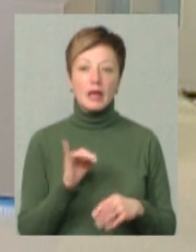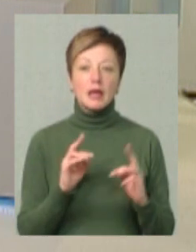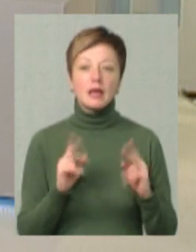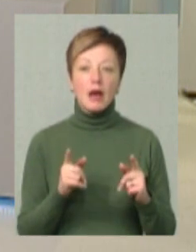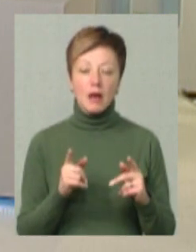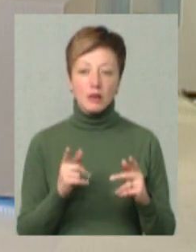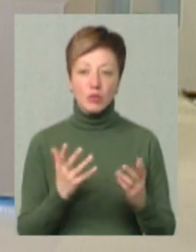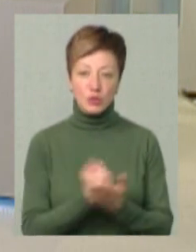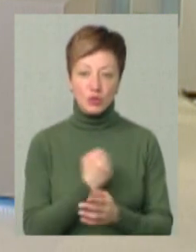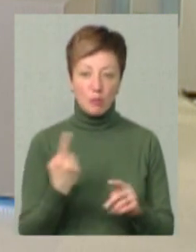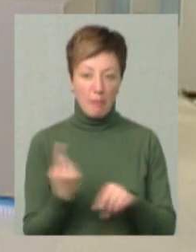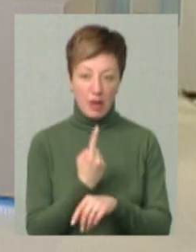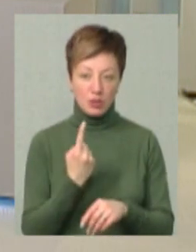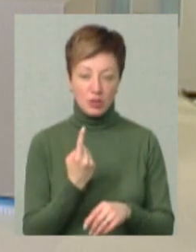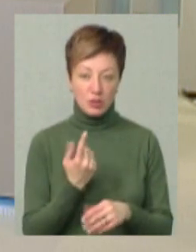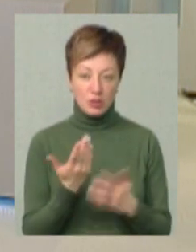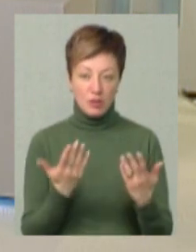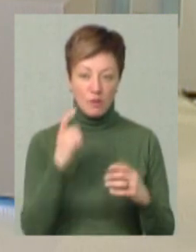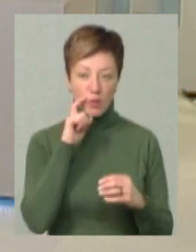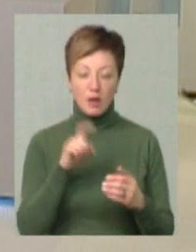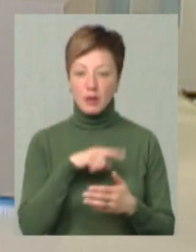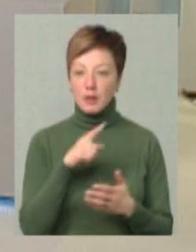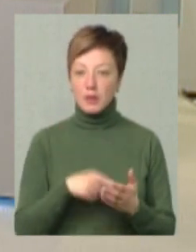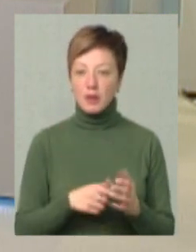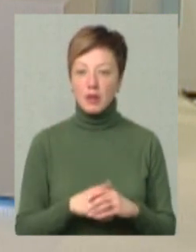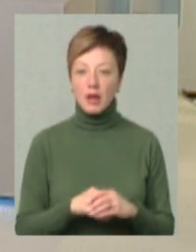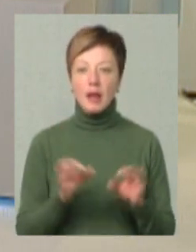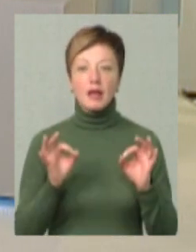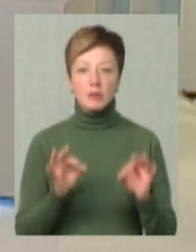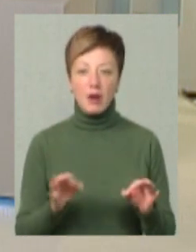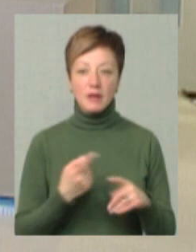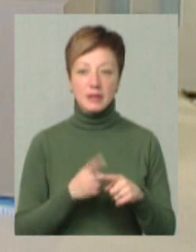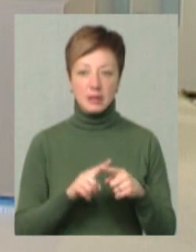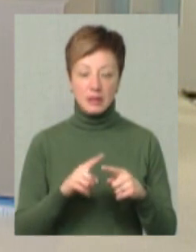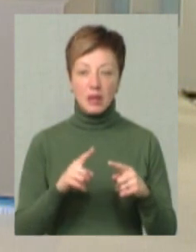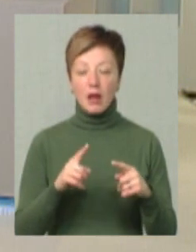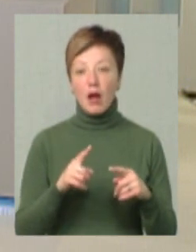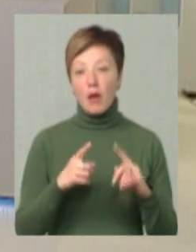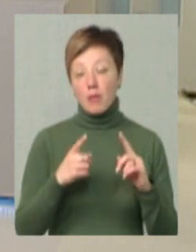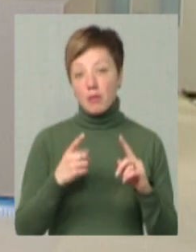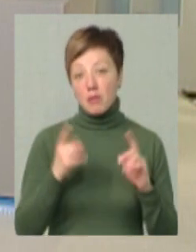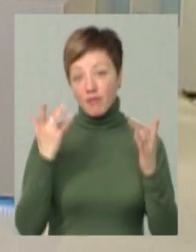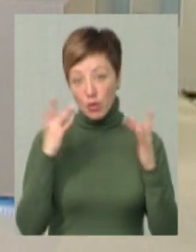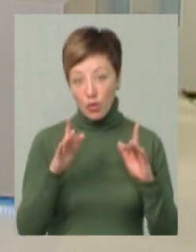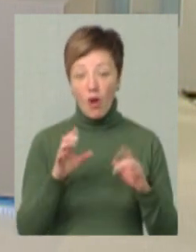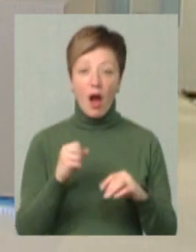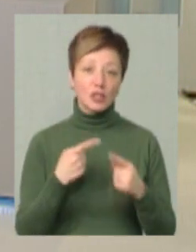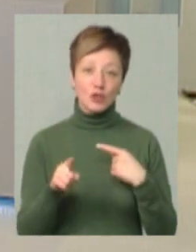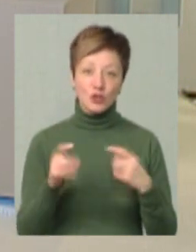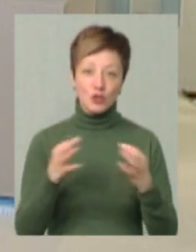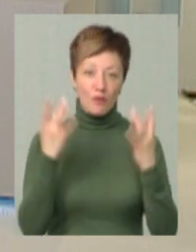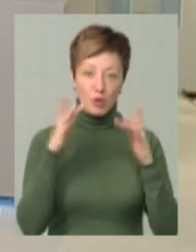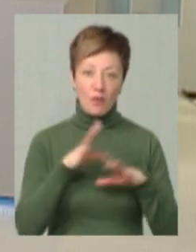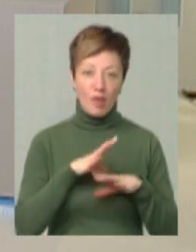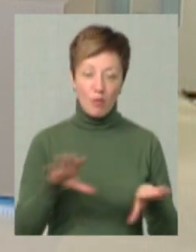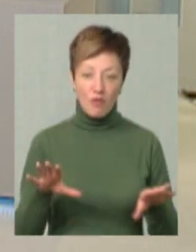як так вийшло, що він першим виявився? Насправді це з одного боку випадково, з іншого нічого випадкового не